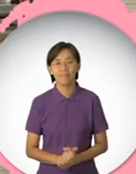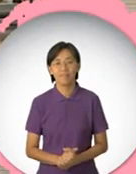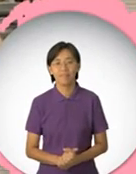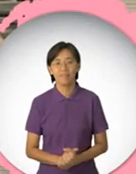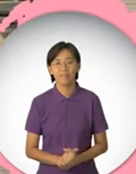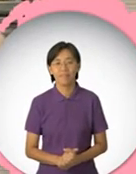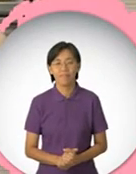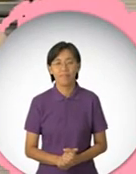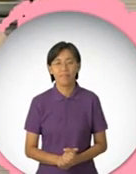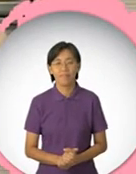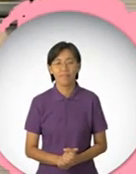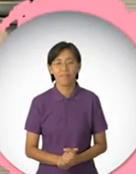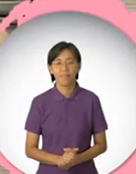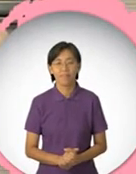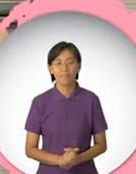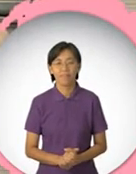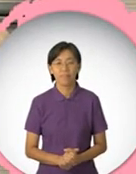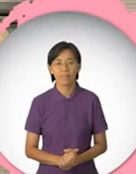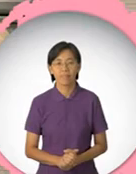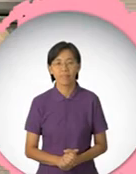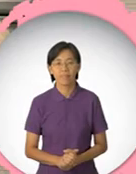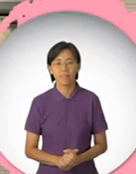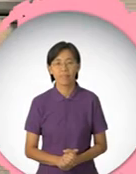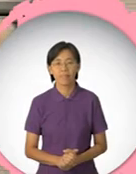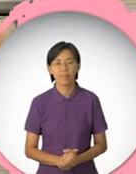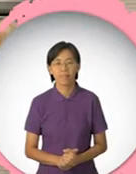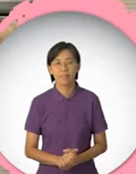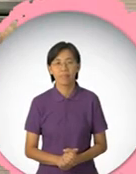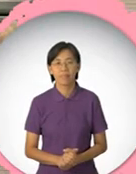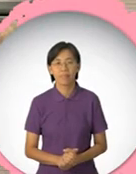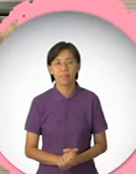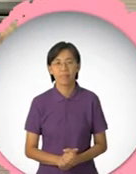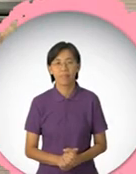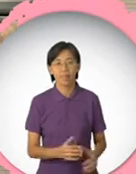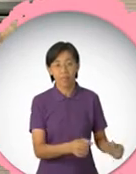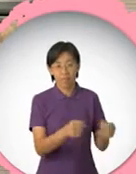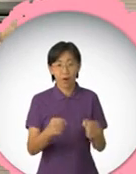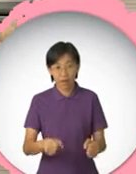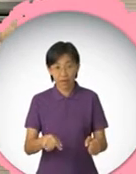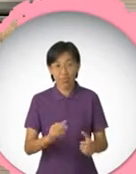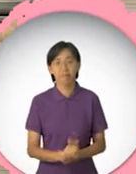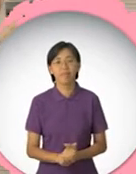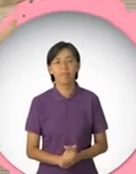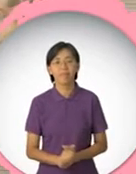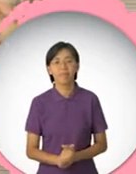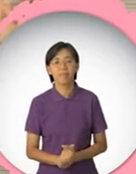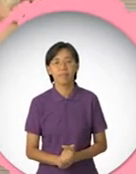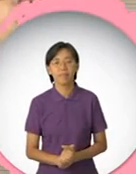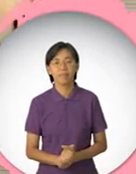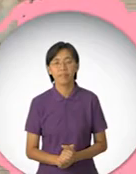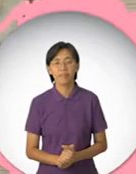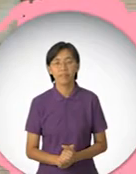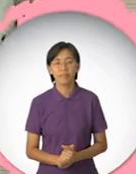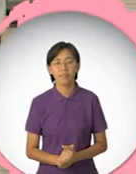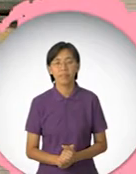ก็แสดงว่าใช้ได้ ใช้ได้แล้วก็ แล้วก็เอา ใส่อ่างได้เลย แล้วก็ตอนที่พักนะคะ ครับผม ก็ควรจะทำผิวโด